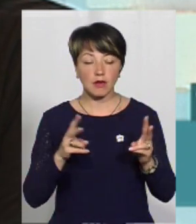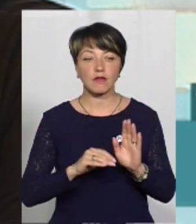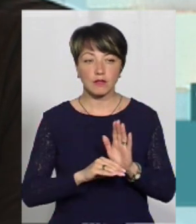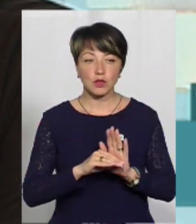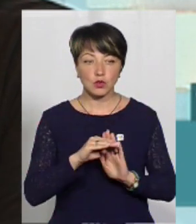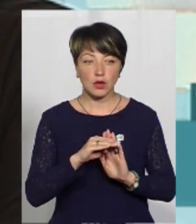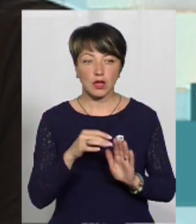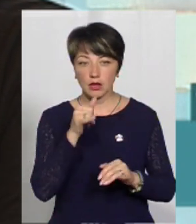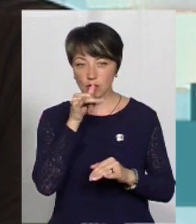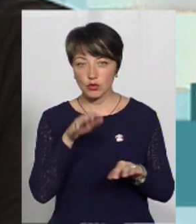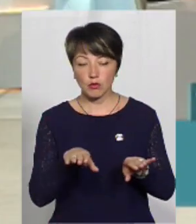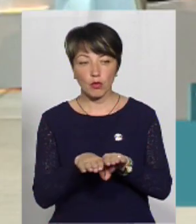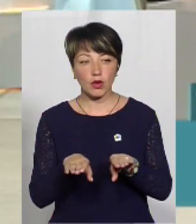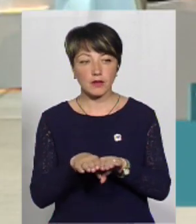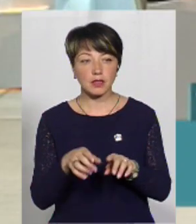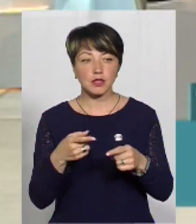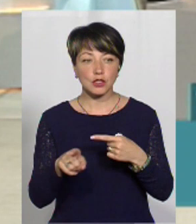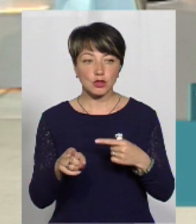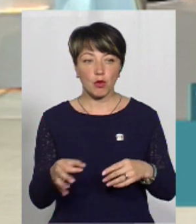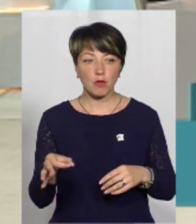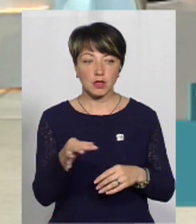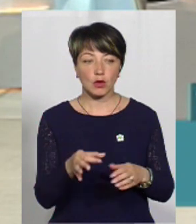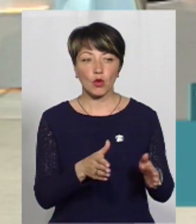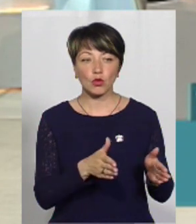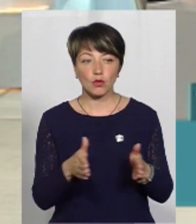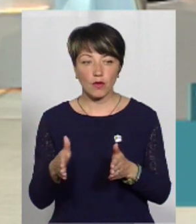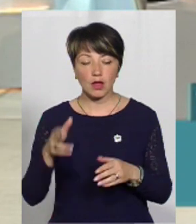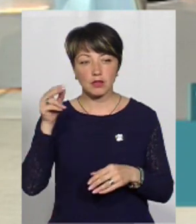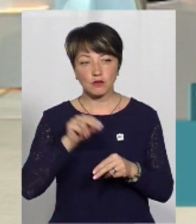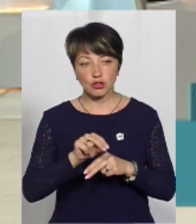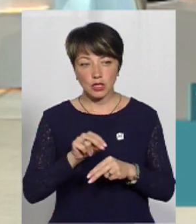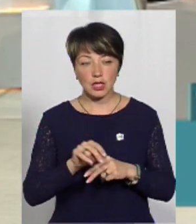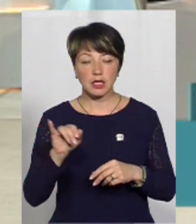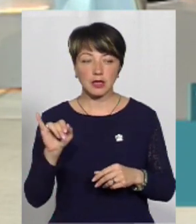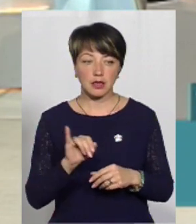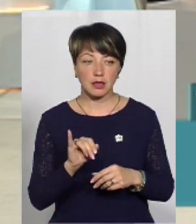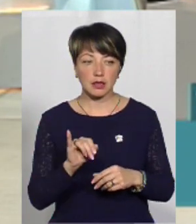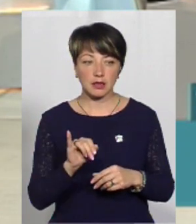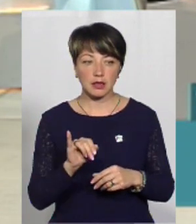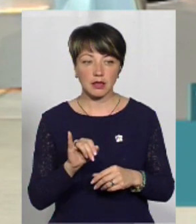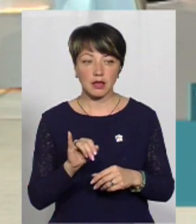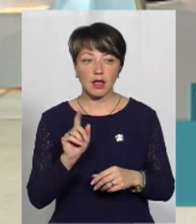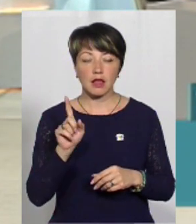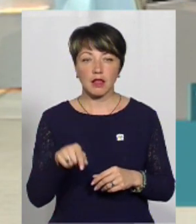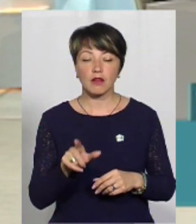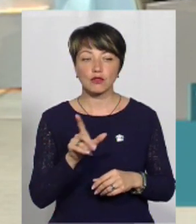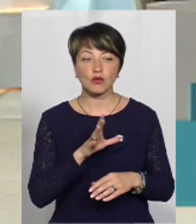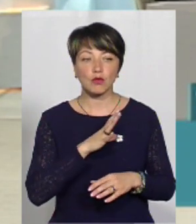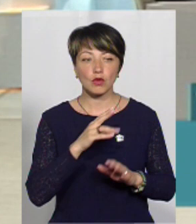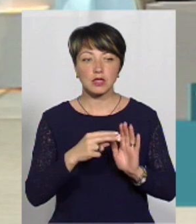таки високий. Я не можу порівнювати там з іншими областями. Вони готувалися, вони вчили, і вони, в принципі, навіть то, що було